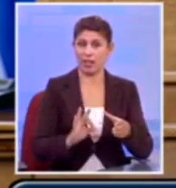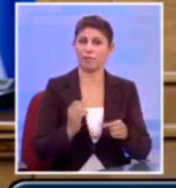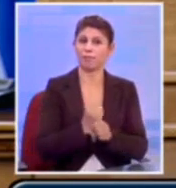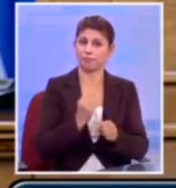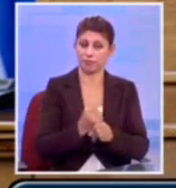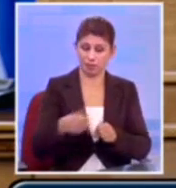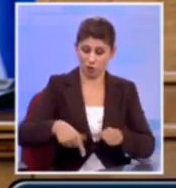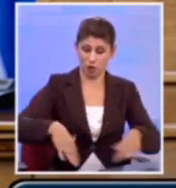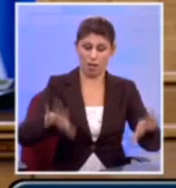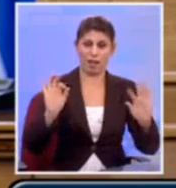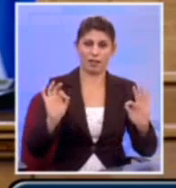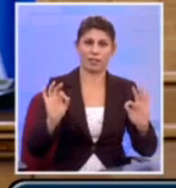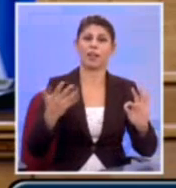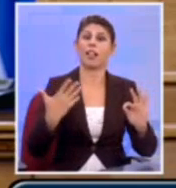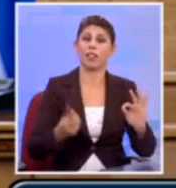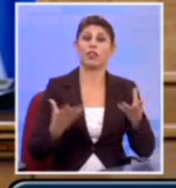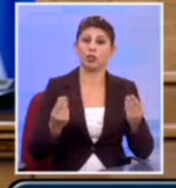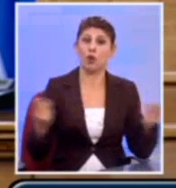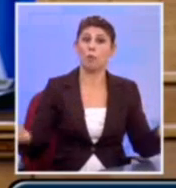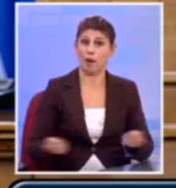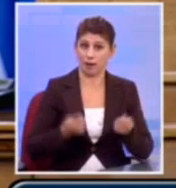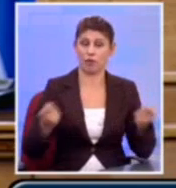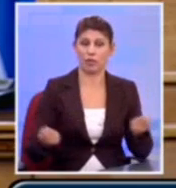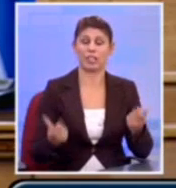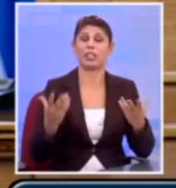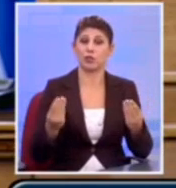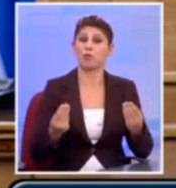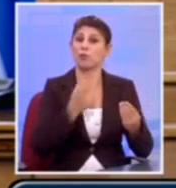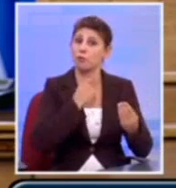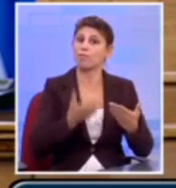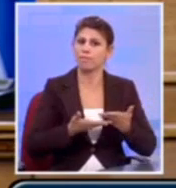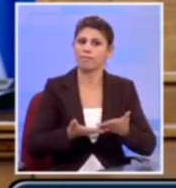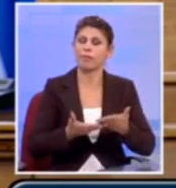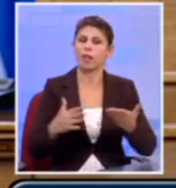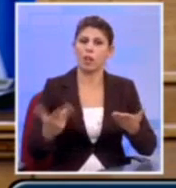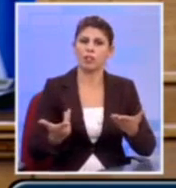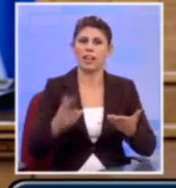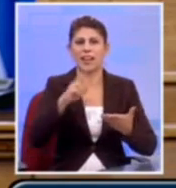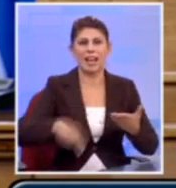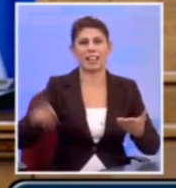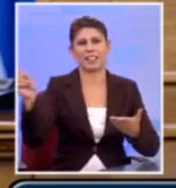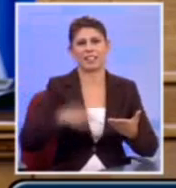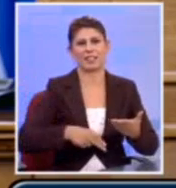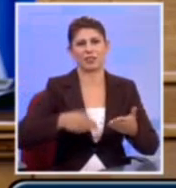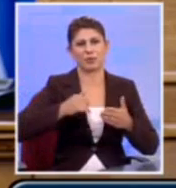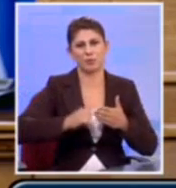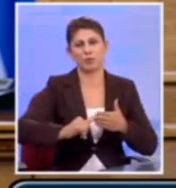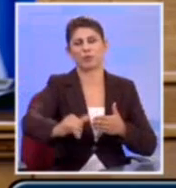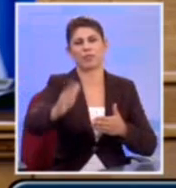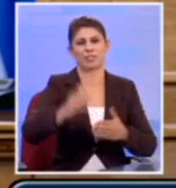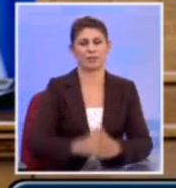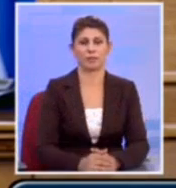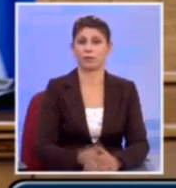μας που μόλις άρχισε θα είναι τόσο παραγωγική και τόσο χρήσιμη, ώστε να ακυρώσουμε το δίνεκες.